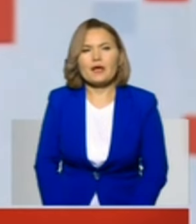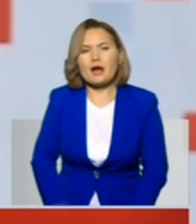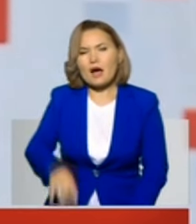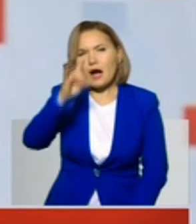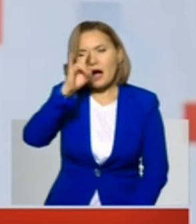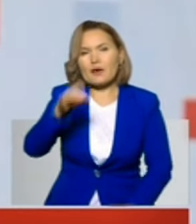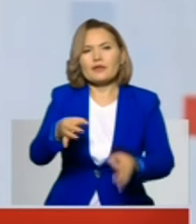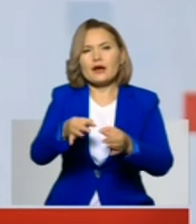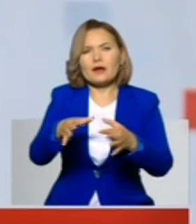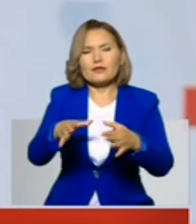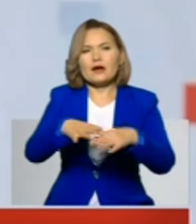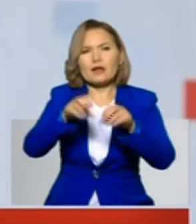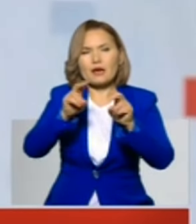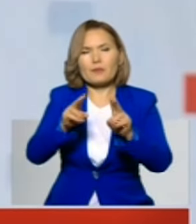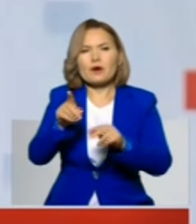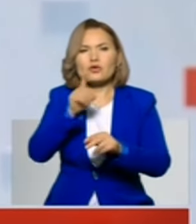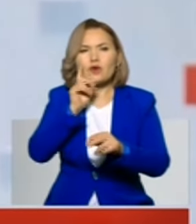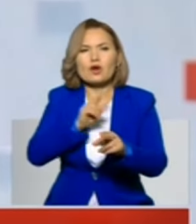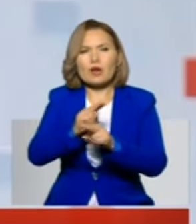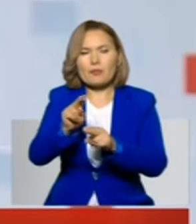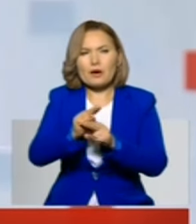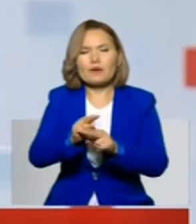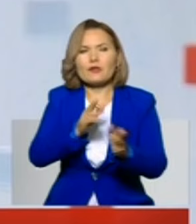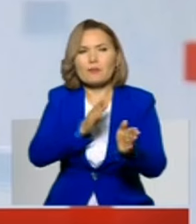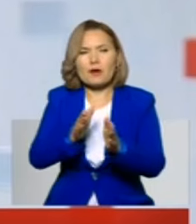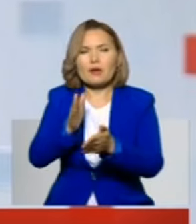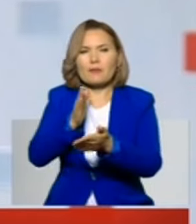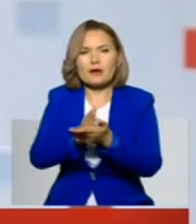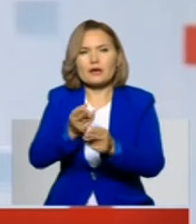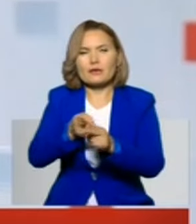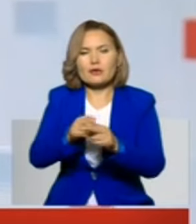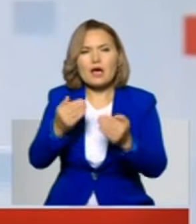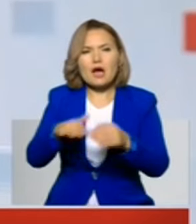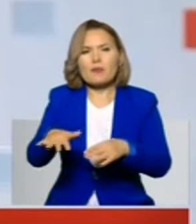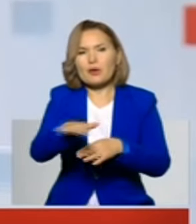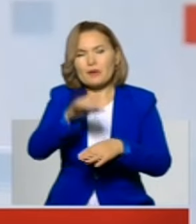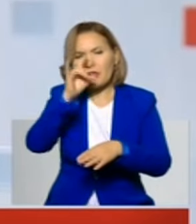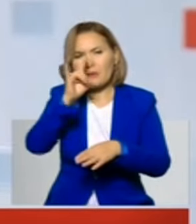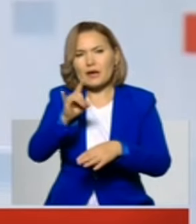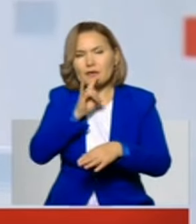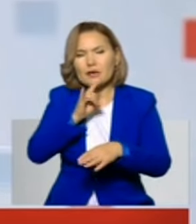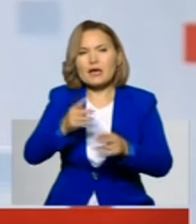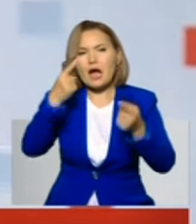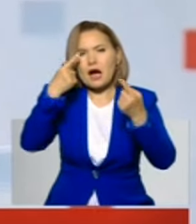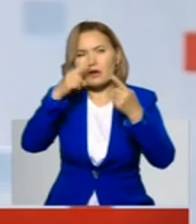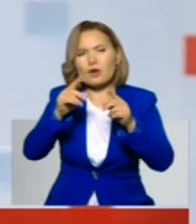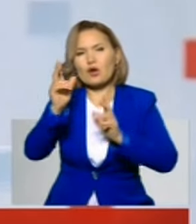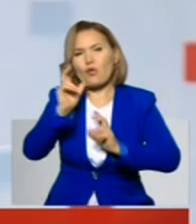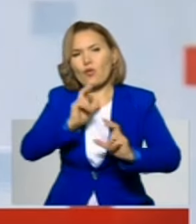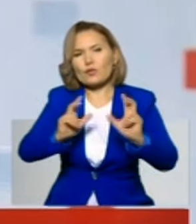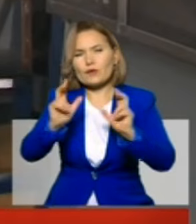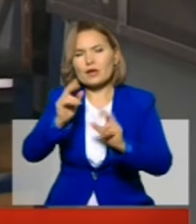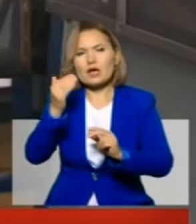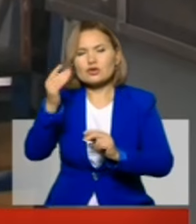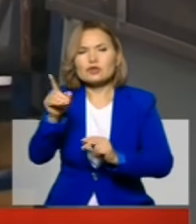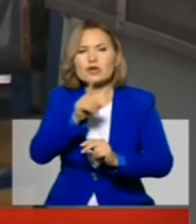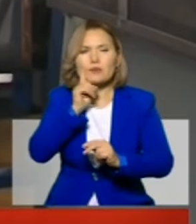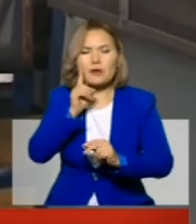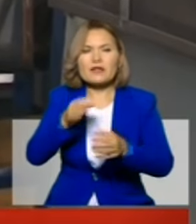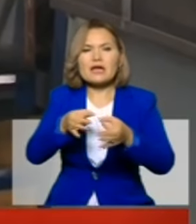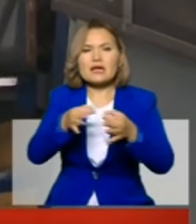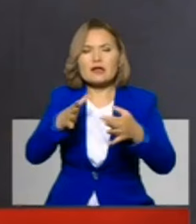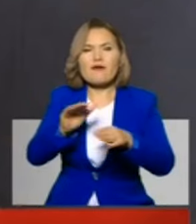Қазақстанда ядролық салаға маман даярлауда бұрыннан қалыптасқан база бар. Қазірдің өзінде еліміздегі бірқатар техникалық жоғары оқу орындарының